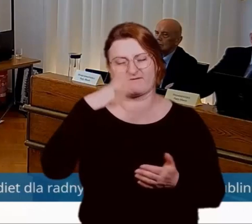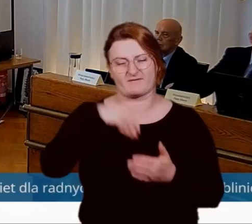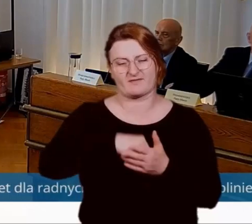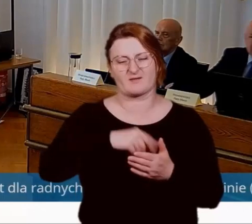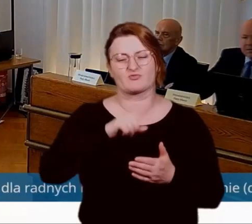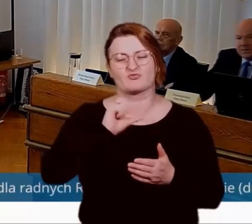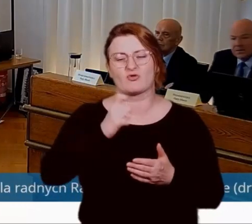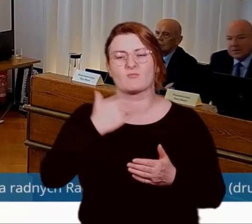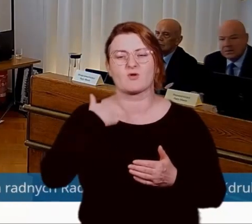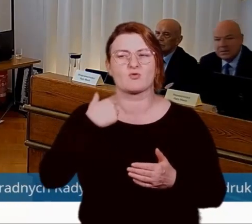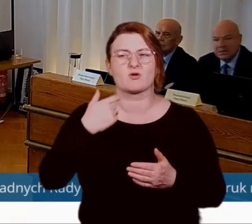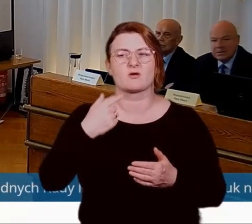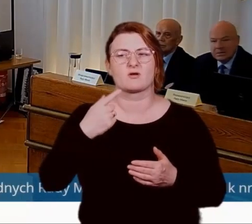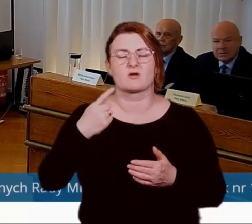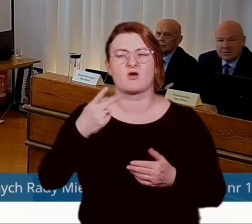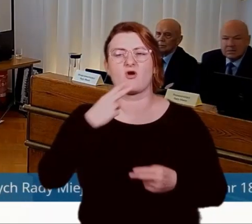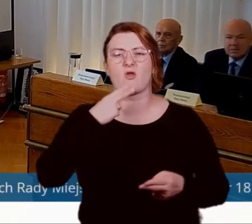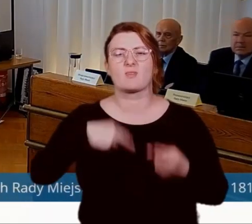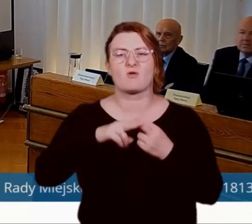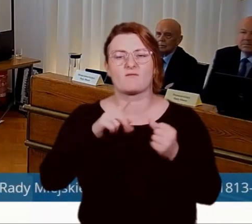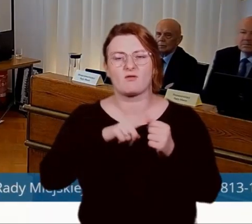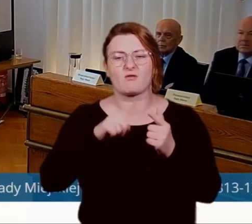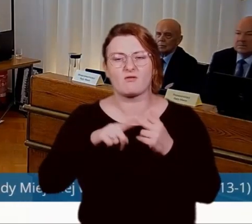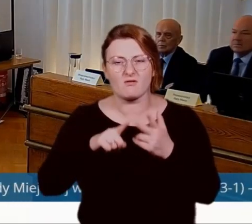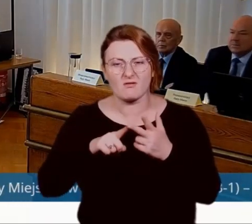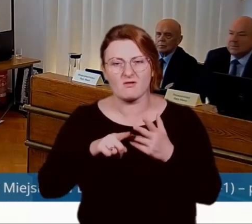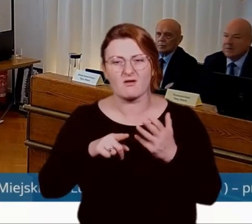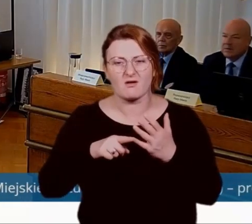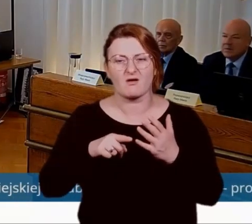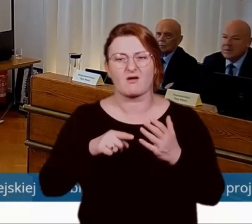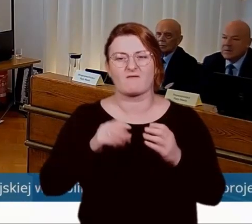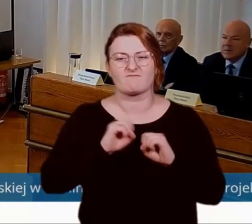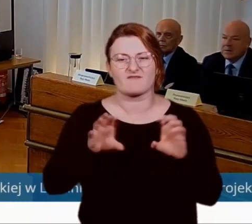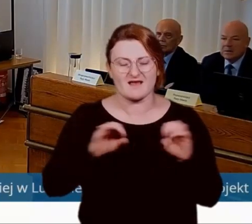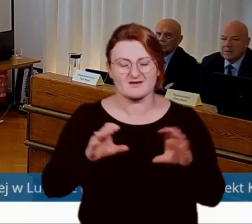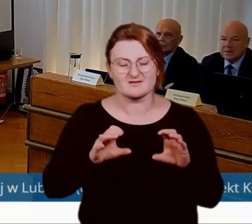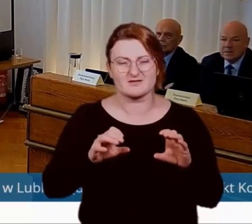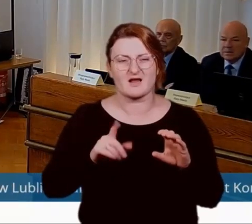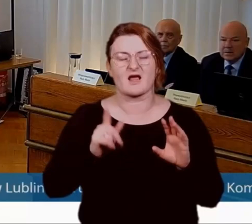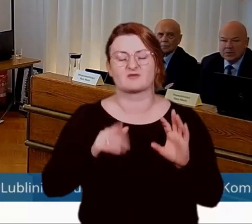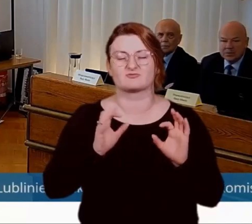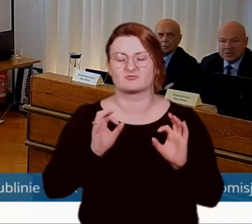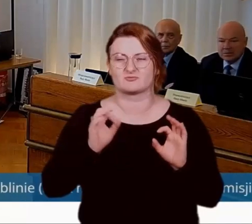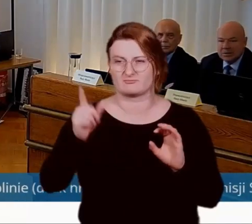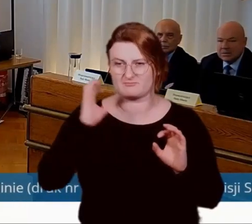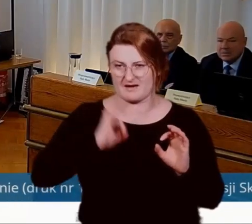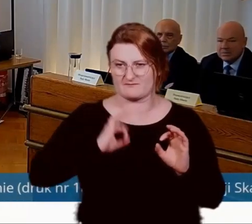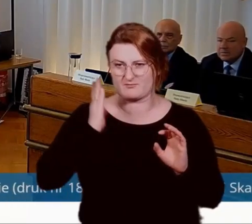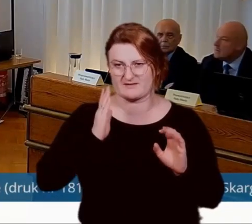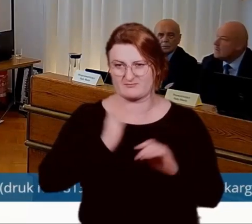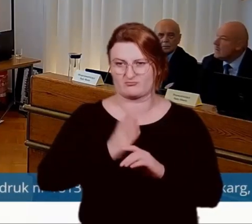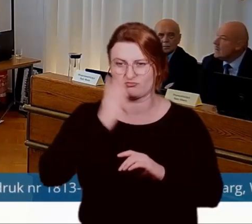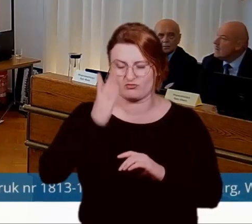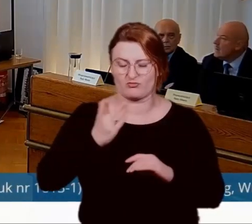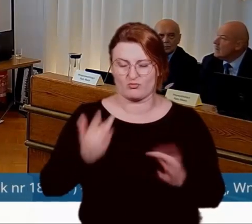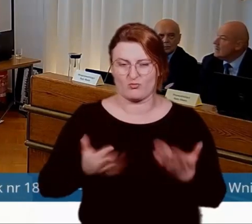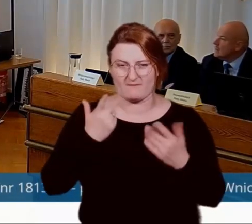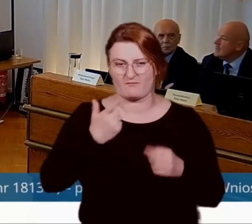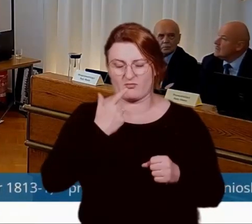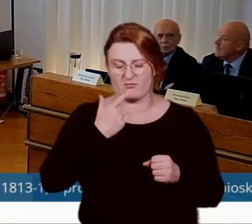to, aby ułatwić Państwu tutaj podjęcie decyzji w tej sprawie. Natomiast na dzień dzisiejszy, tak jak mówię, wycofuję tą